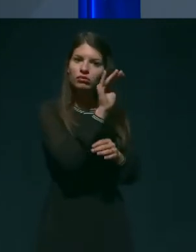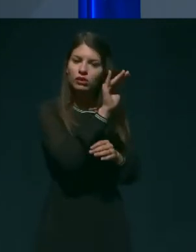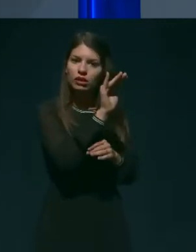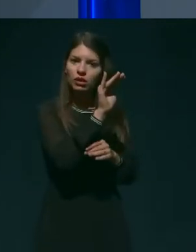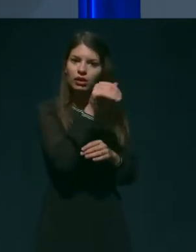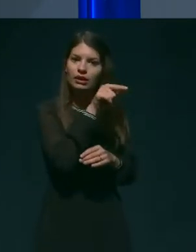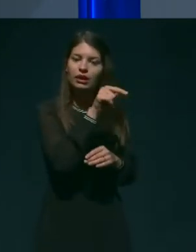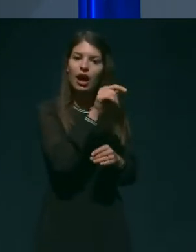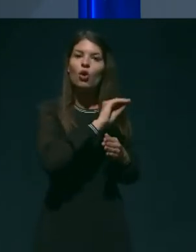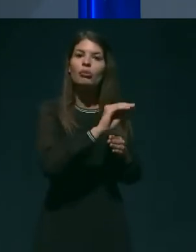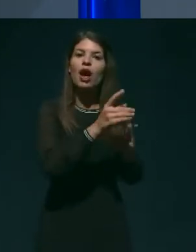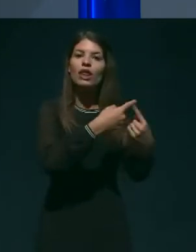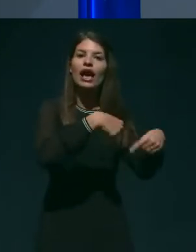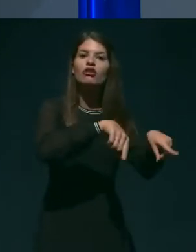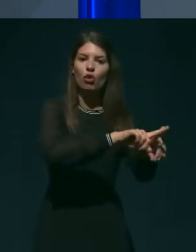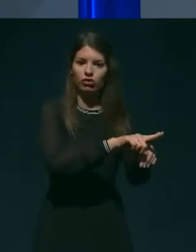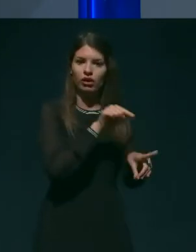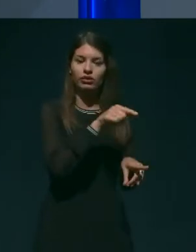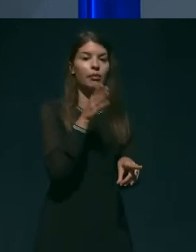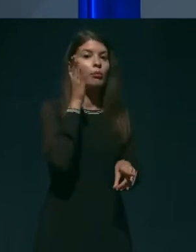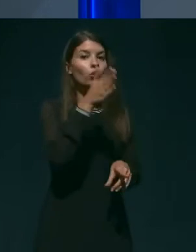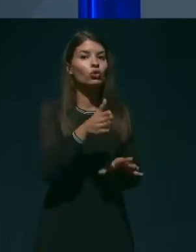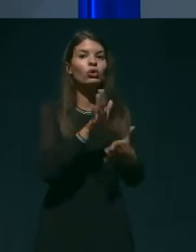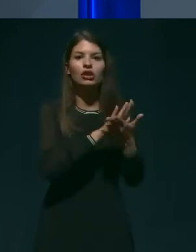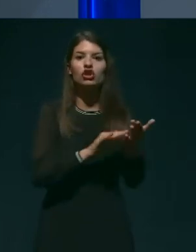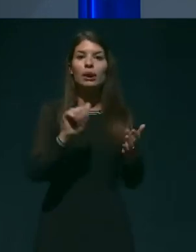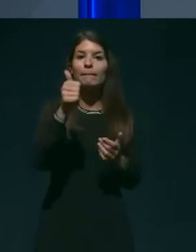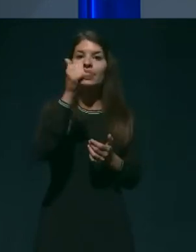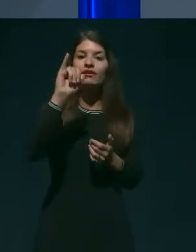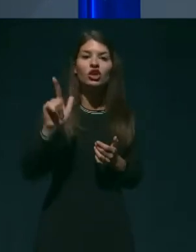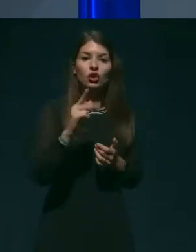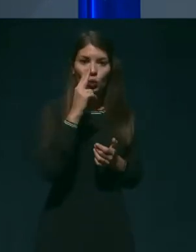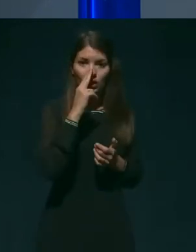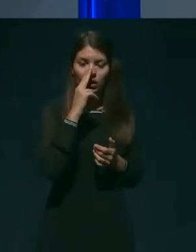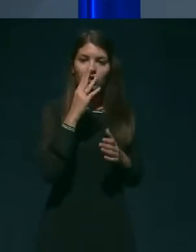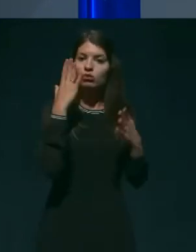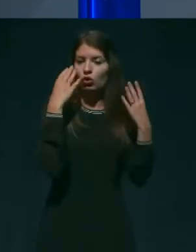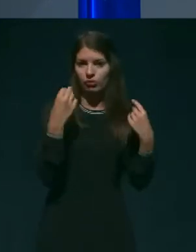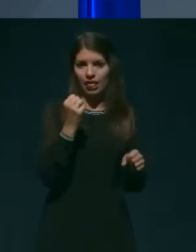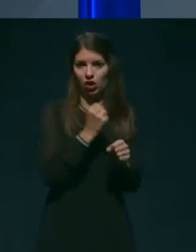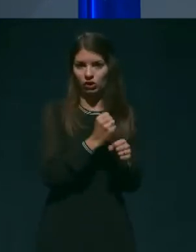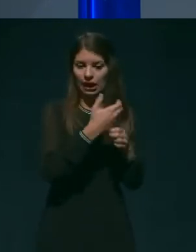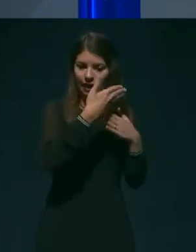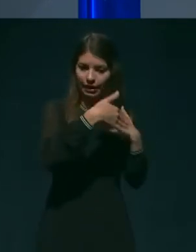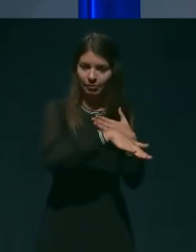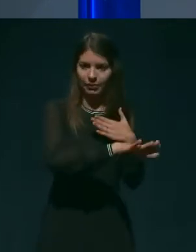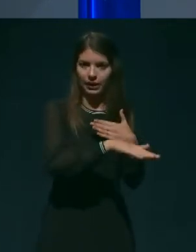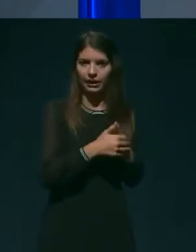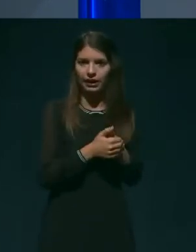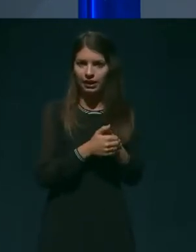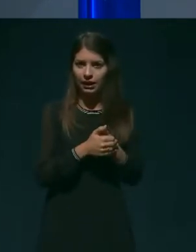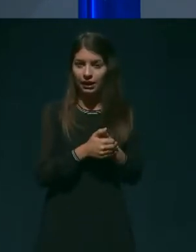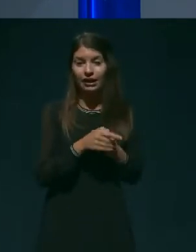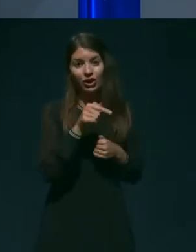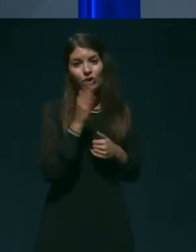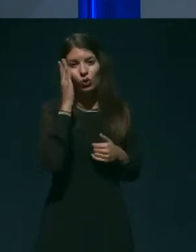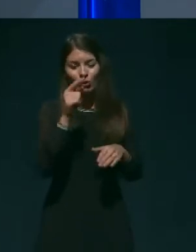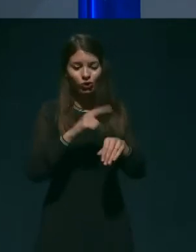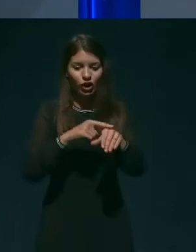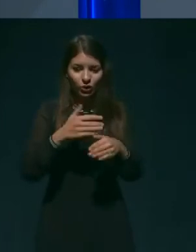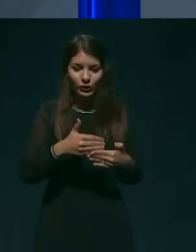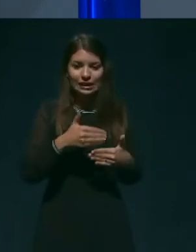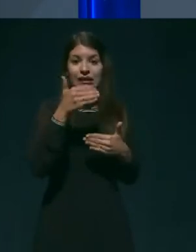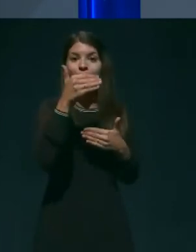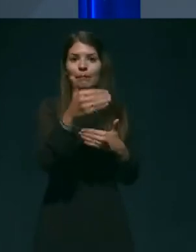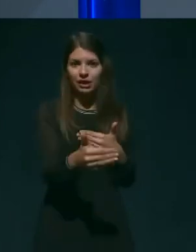za 1. junijem normalno delovati in ker bo seveda kar en, bom reka, zamik pri izdajanju, da ne bomo